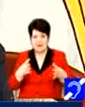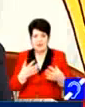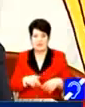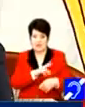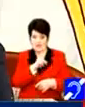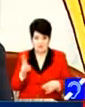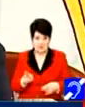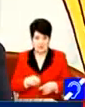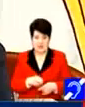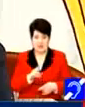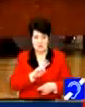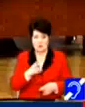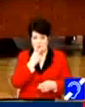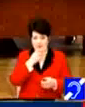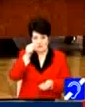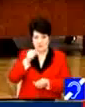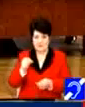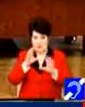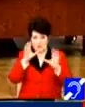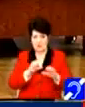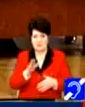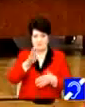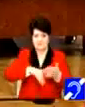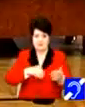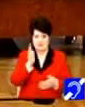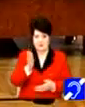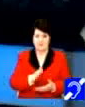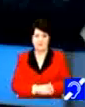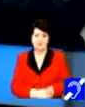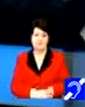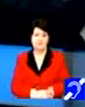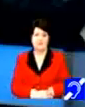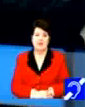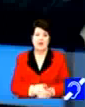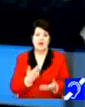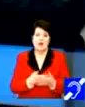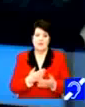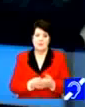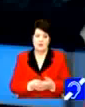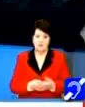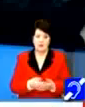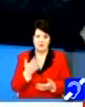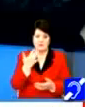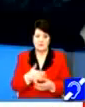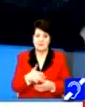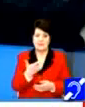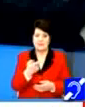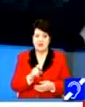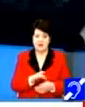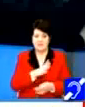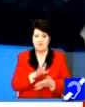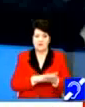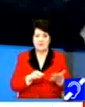care nu respectă prevederile noului ordin vor fi sancționați. Aproape 850 de hectare de vegetație au